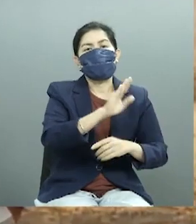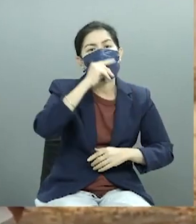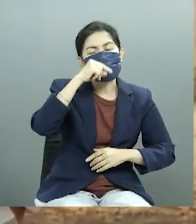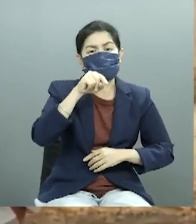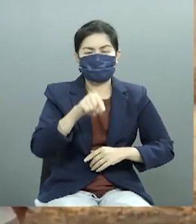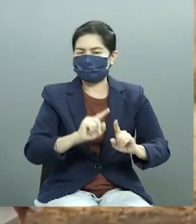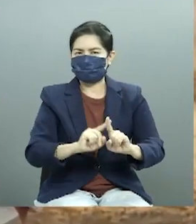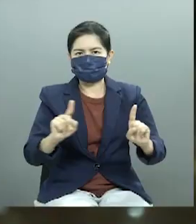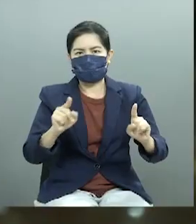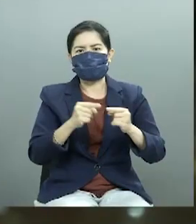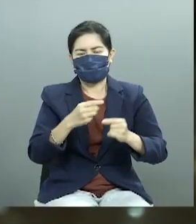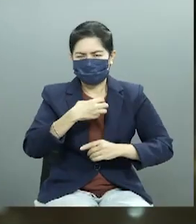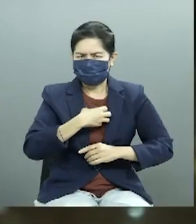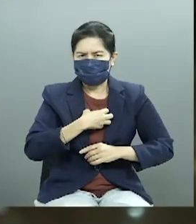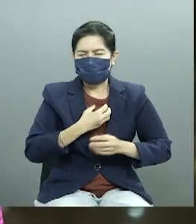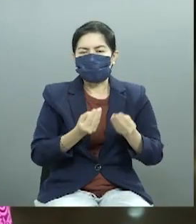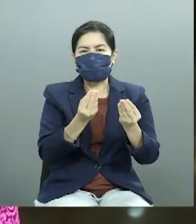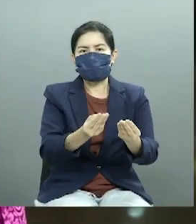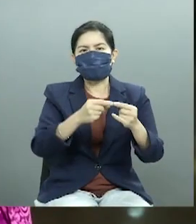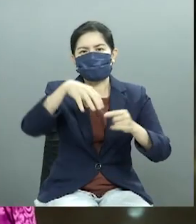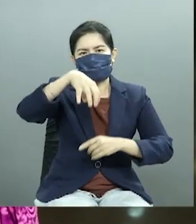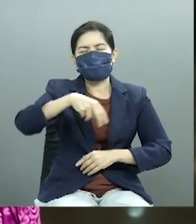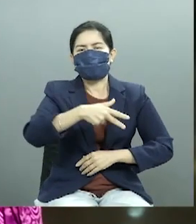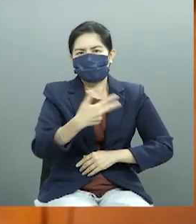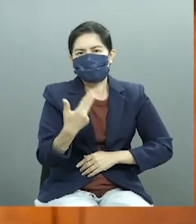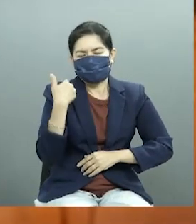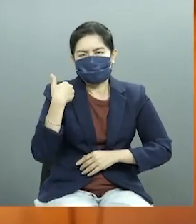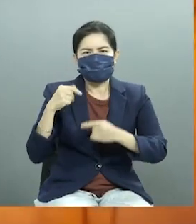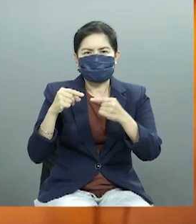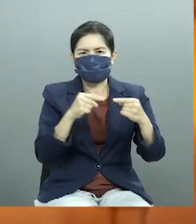แล้วก็หวังว่าจะได้ทำละครคุณภาพให้พวกเราดูแบบนี้อีก